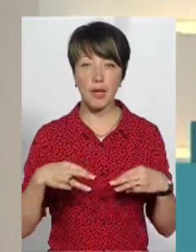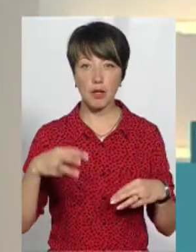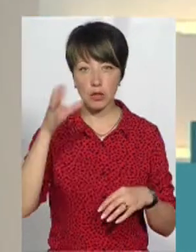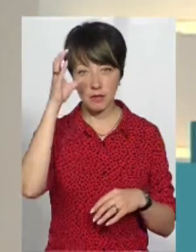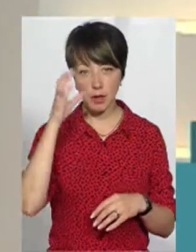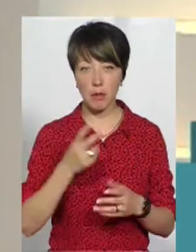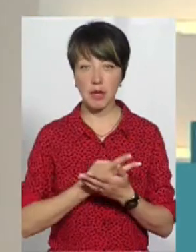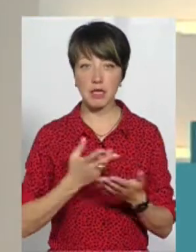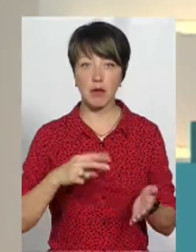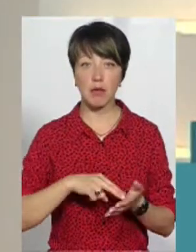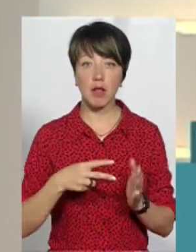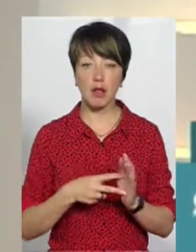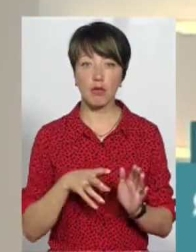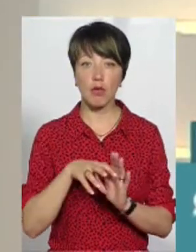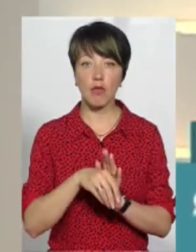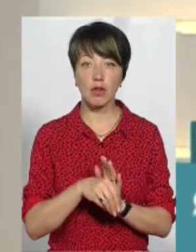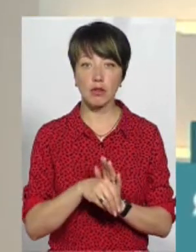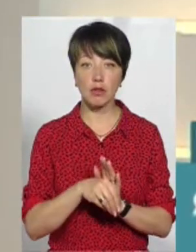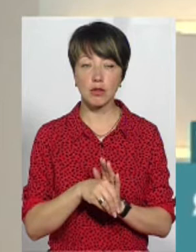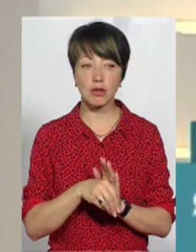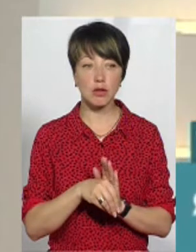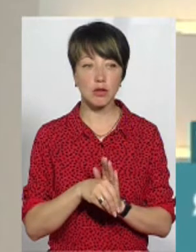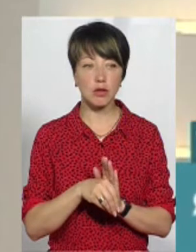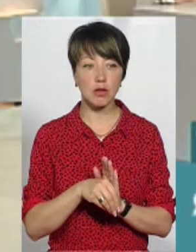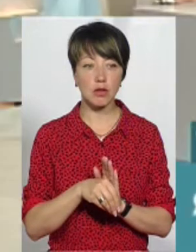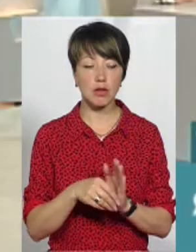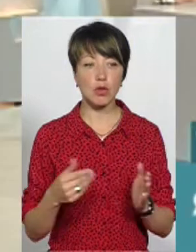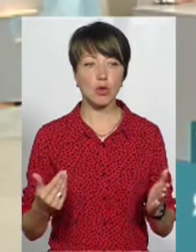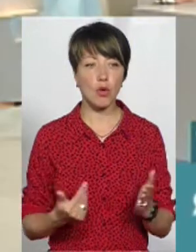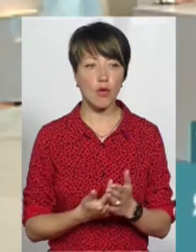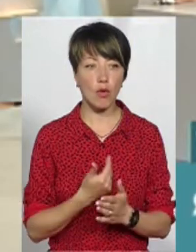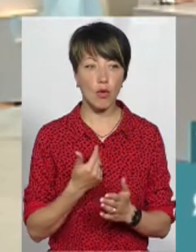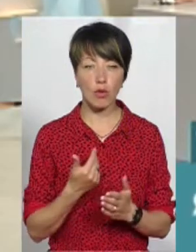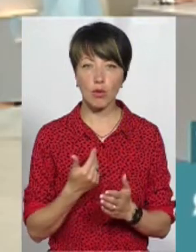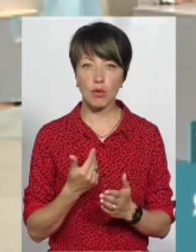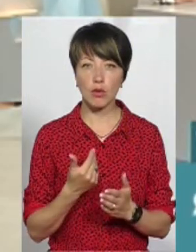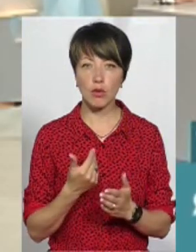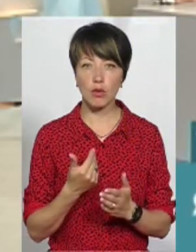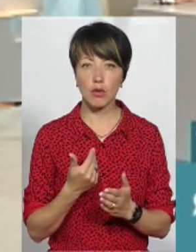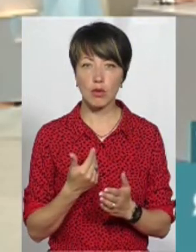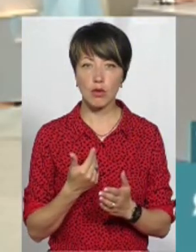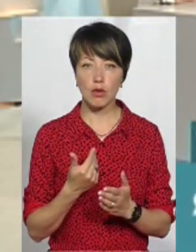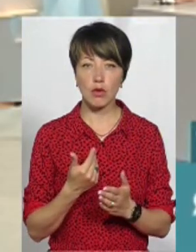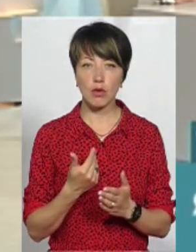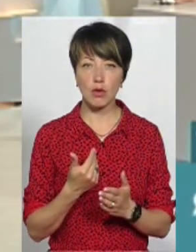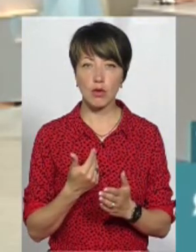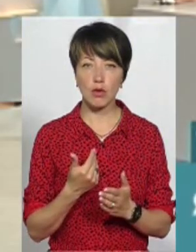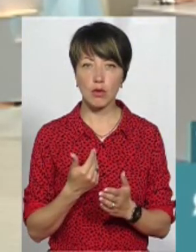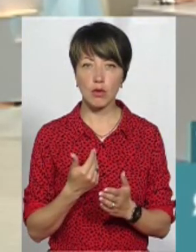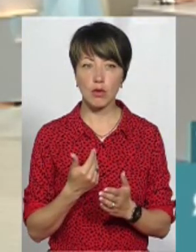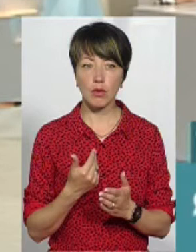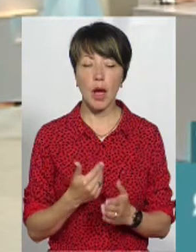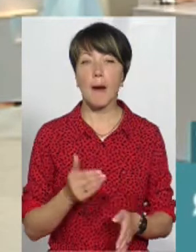Міносвіти представить план впровадження нового правопису? Так, ми якраз готуємо план впровадження